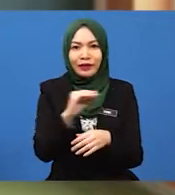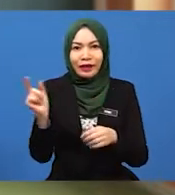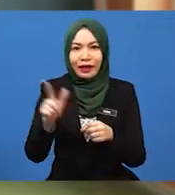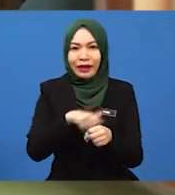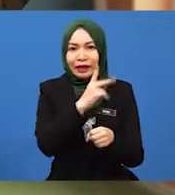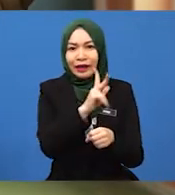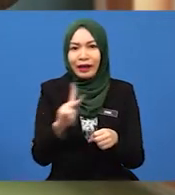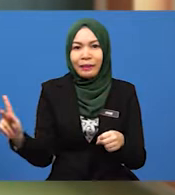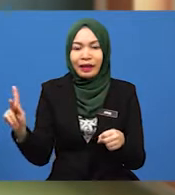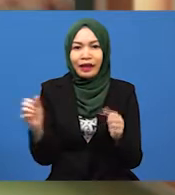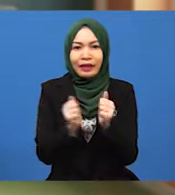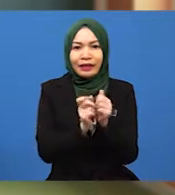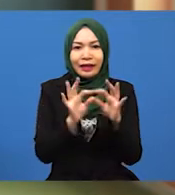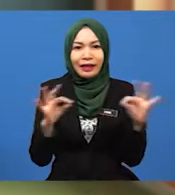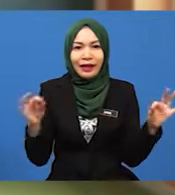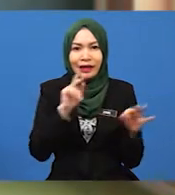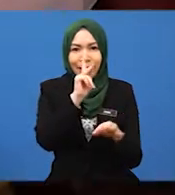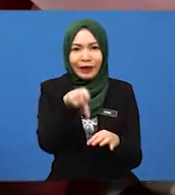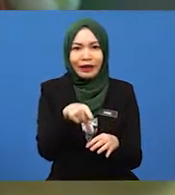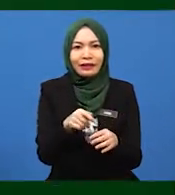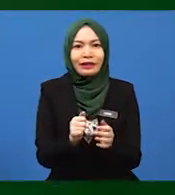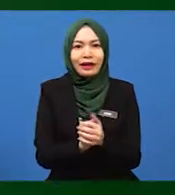dalam aktiviti sebentar tadi.